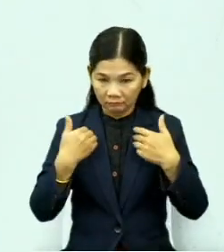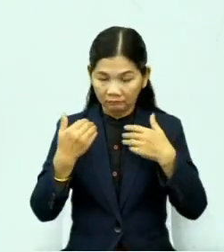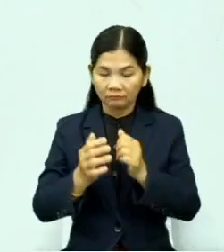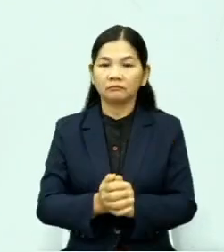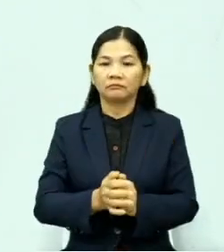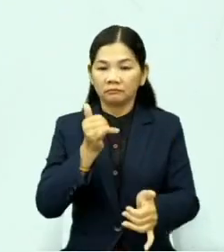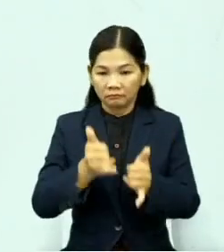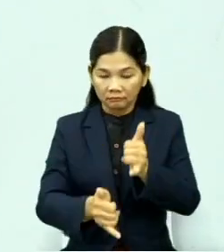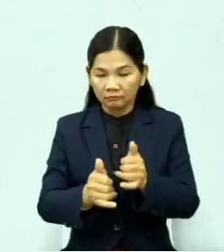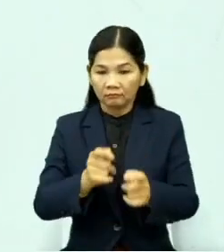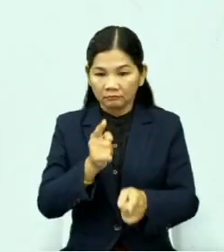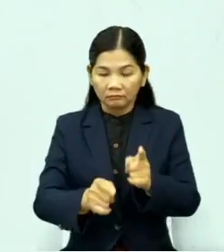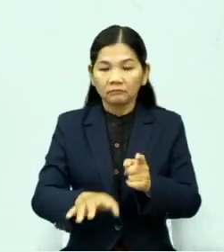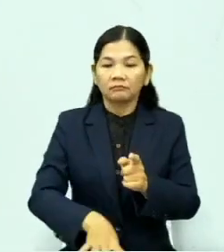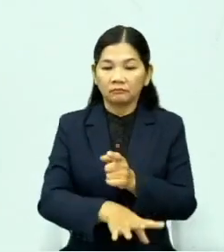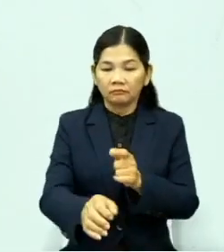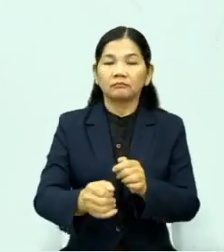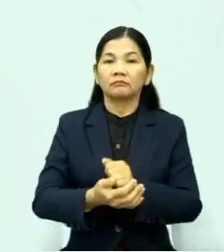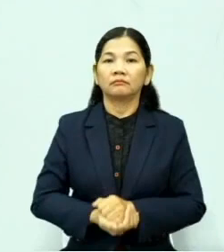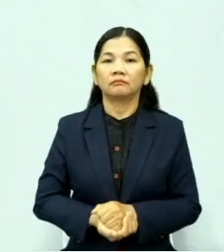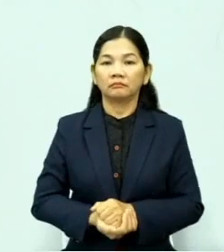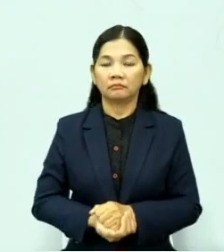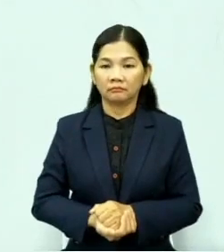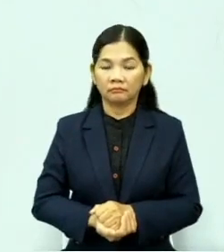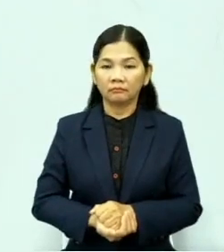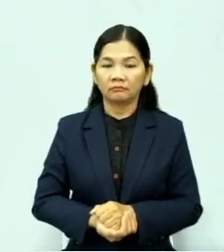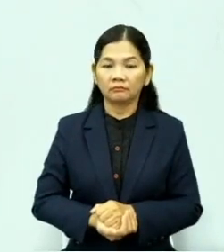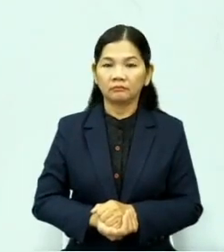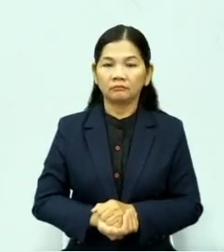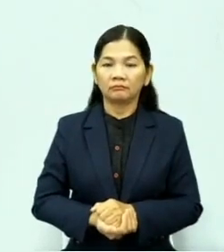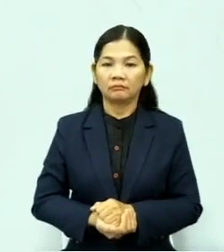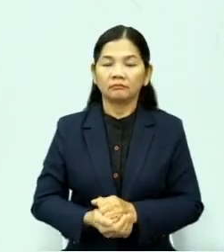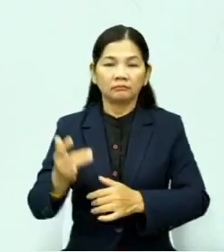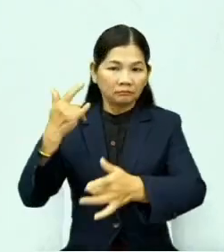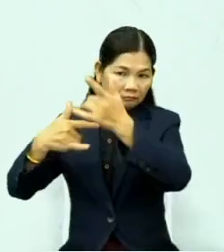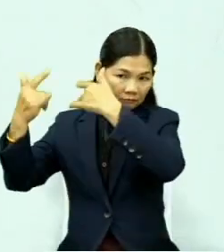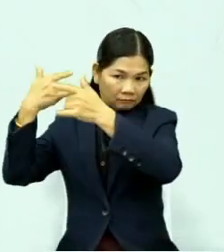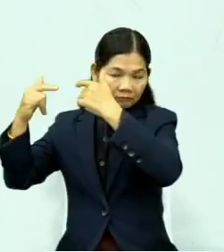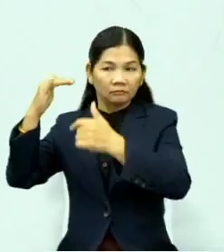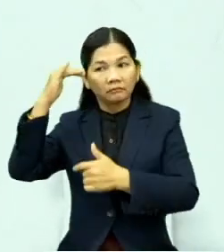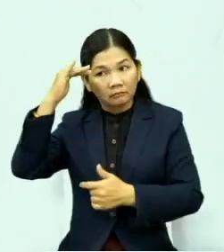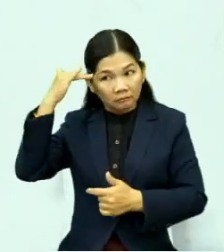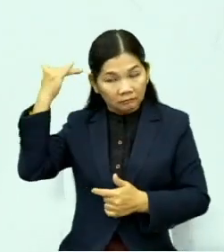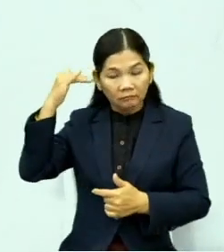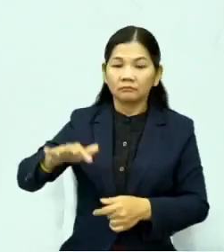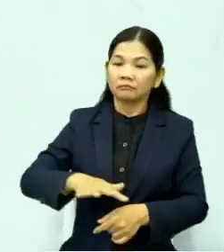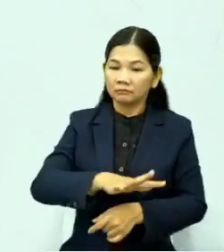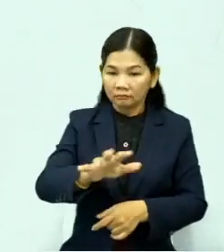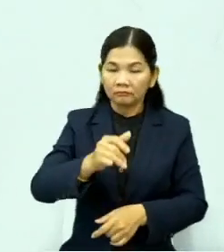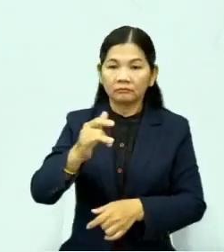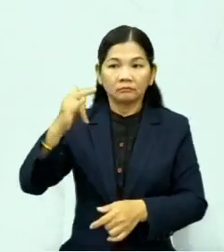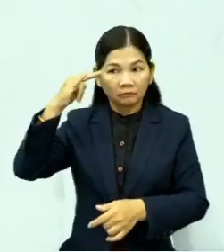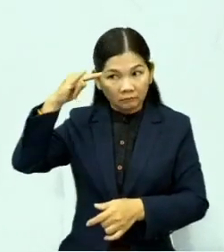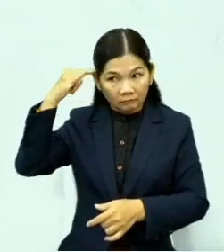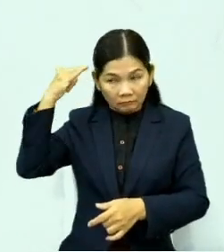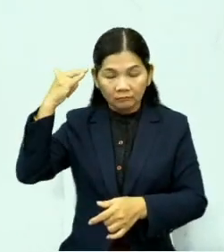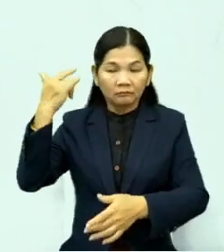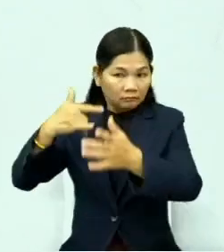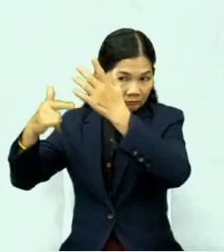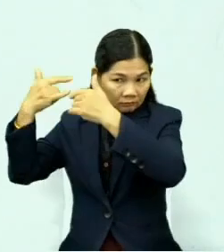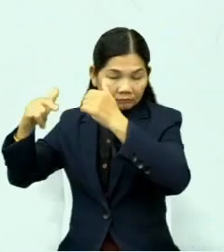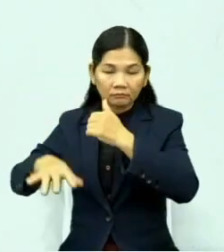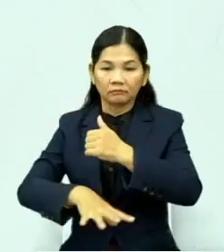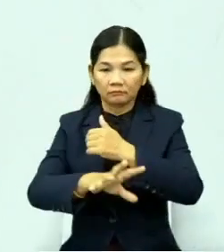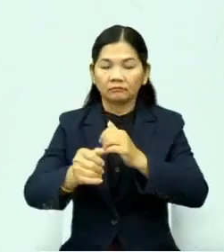គឺចាគឺអ្នកណាទៅកូនចាគឺបុព្វបុរសបុព្វបុរសខ្មែរចាល្អណាស់កូន